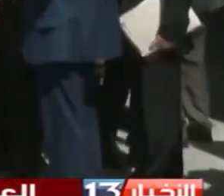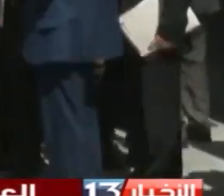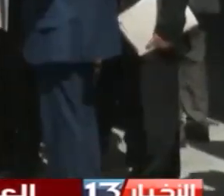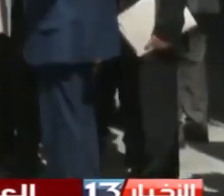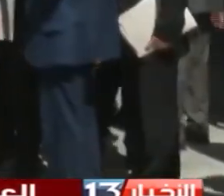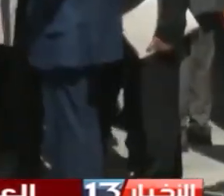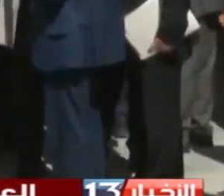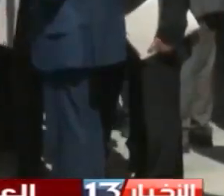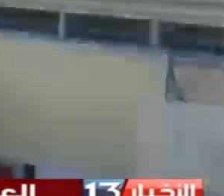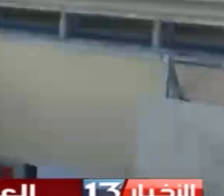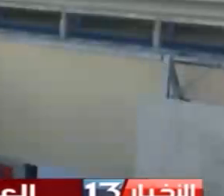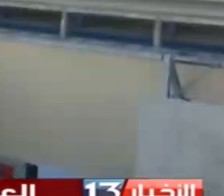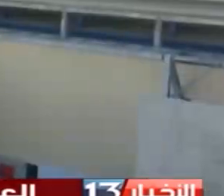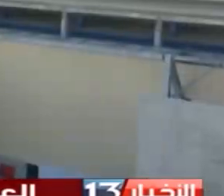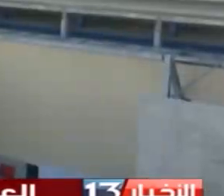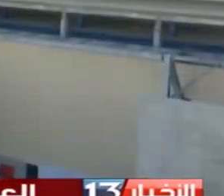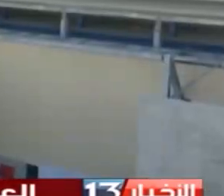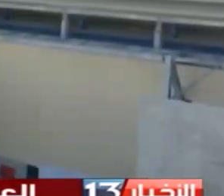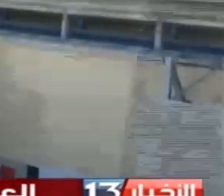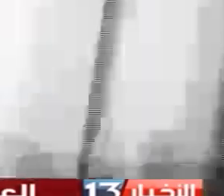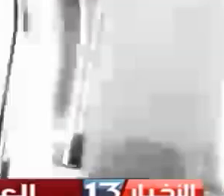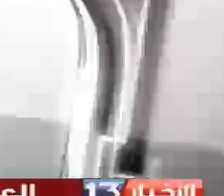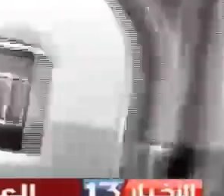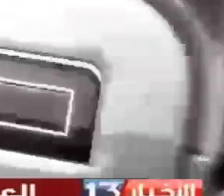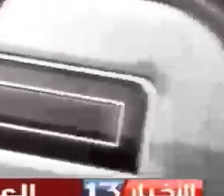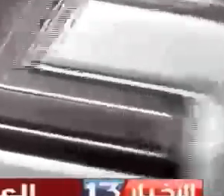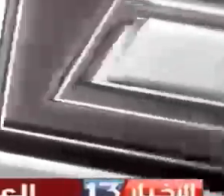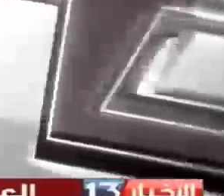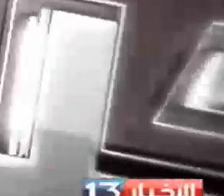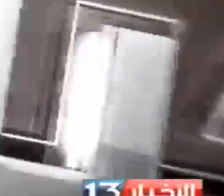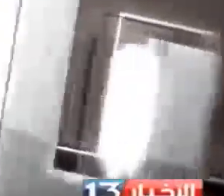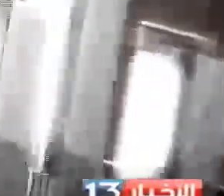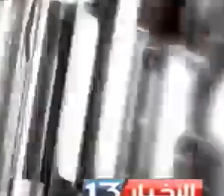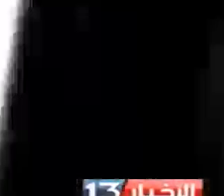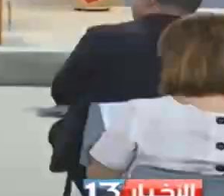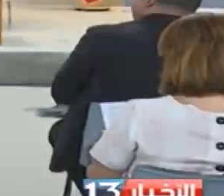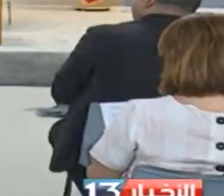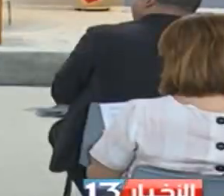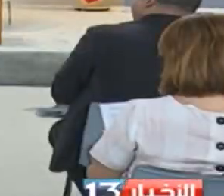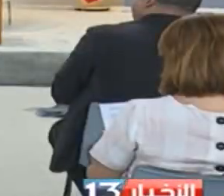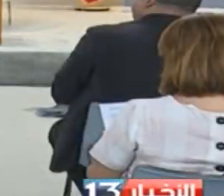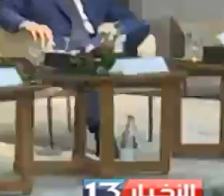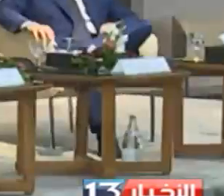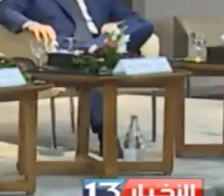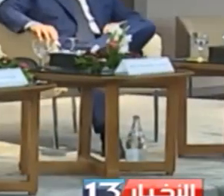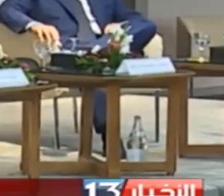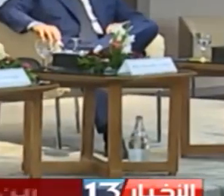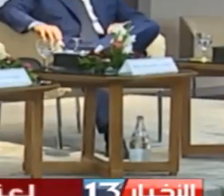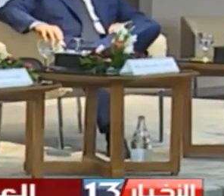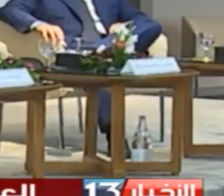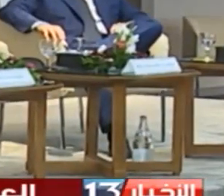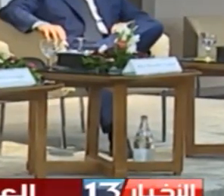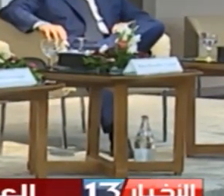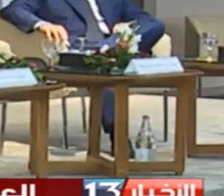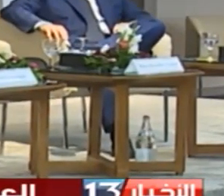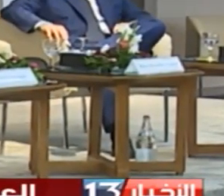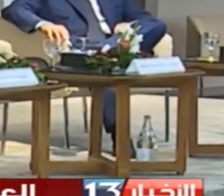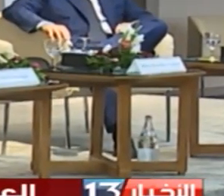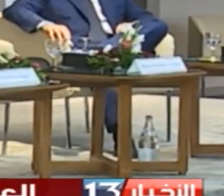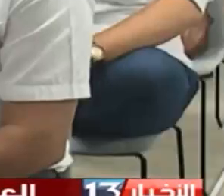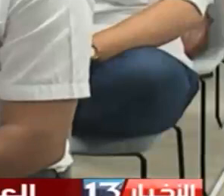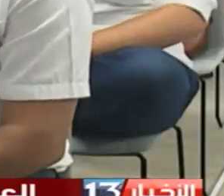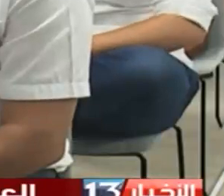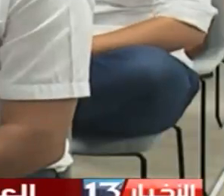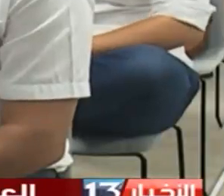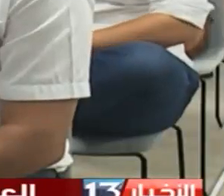حيز الاستغلال لضمان الامن الطاقه بالسلامه اليوم العالمي لمكافحه الاتجار بالبشر